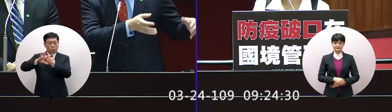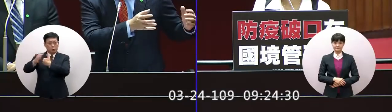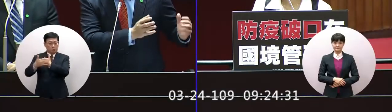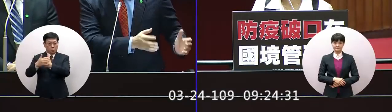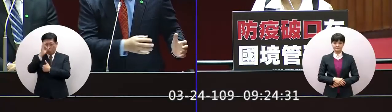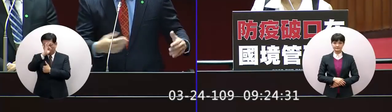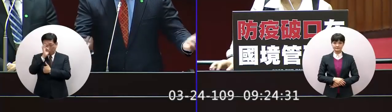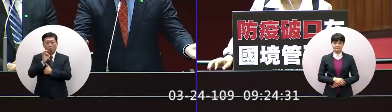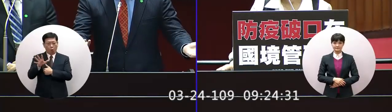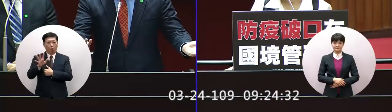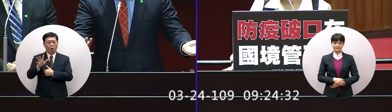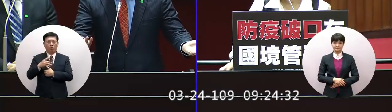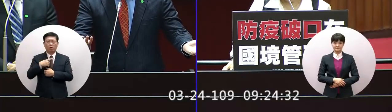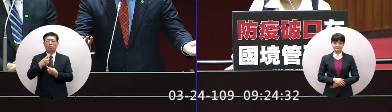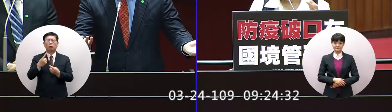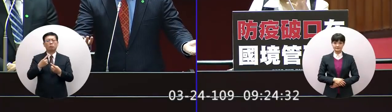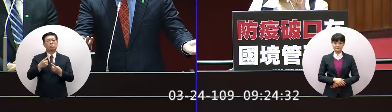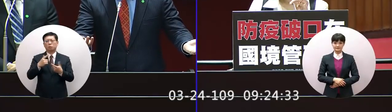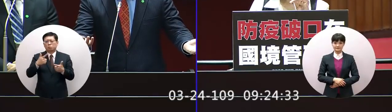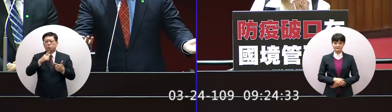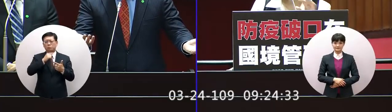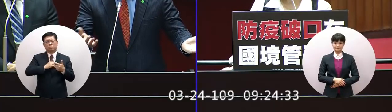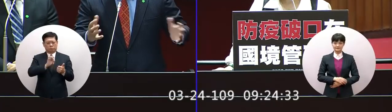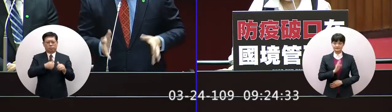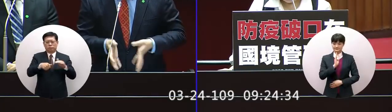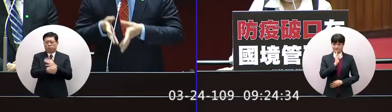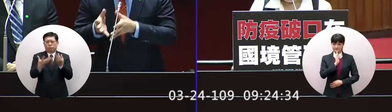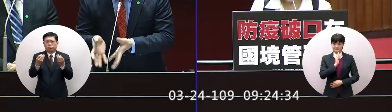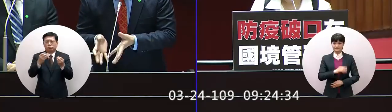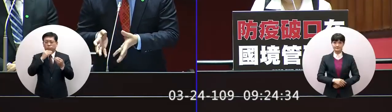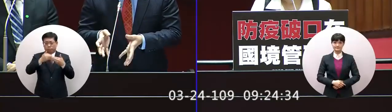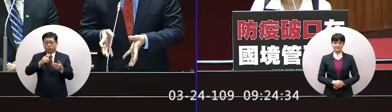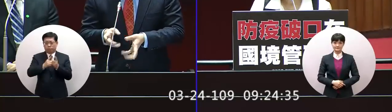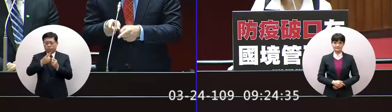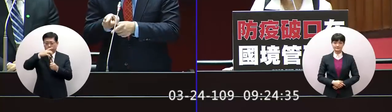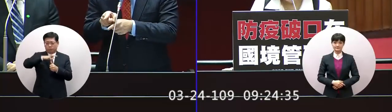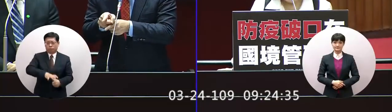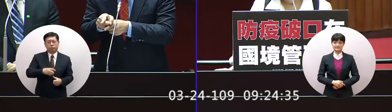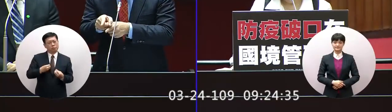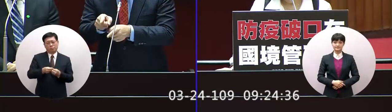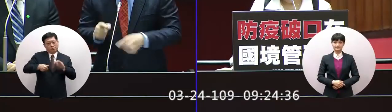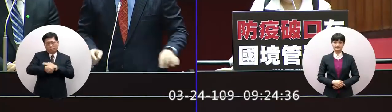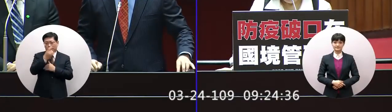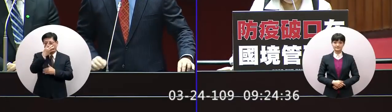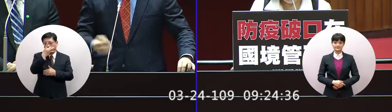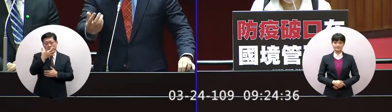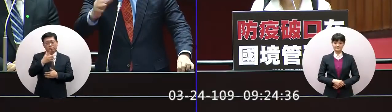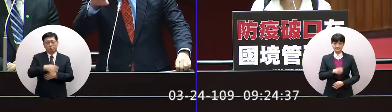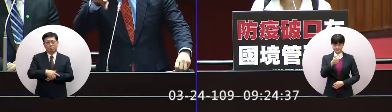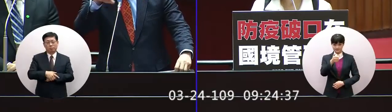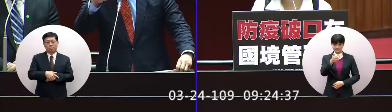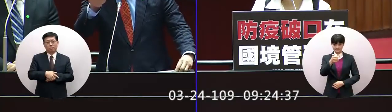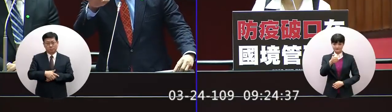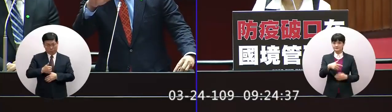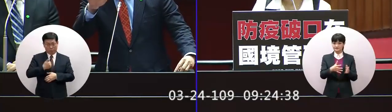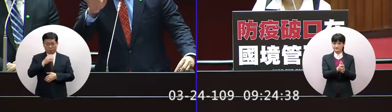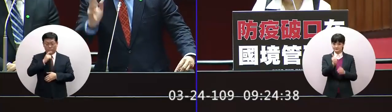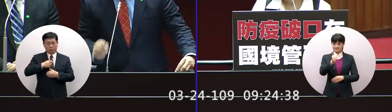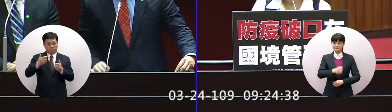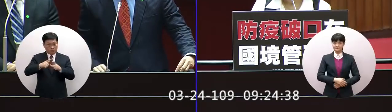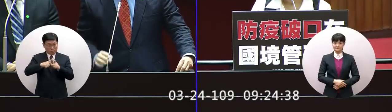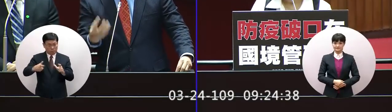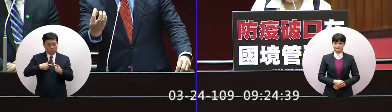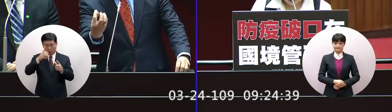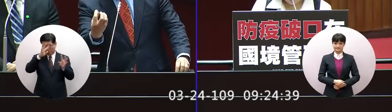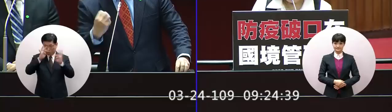们来帮忙我们找这个人，什么？因为 Interpol 的我们现在不是会员国， 是 中共也一直在阻挠我们，所以我们没有办法从那里去。 谢谢部长。 只有重大的